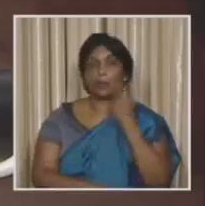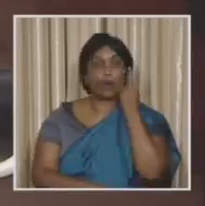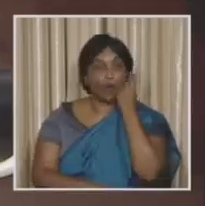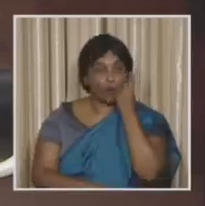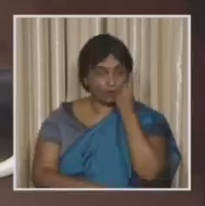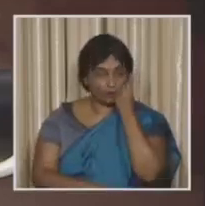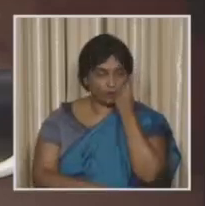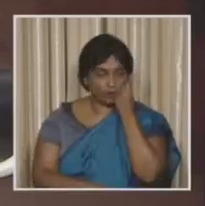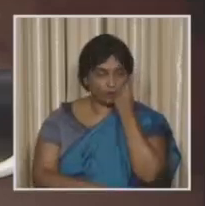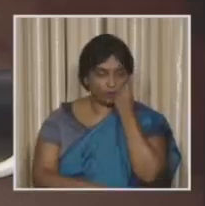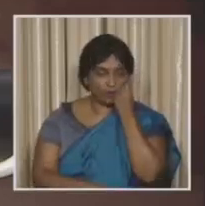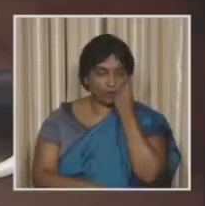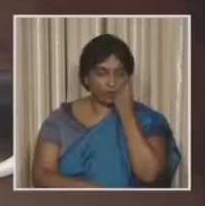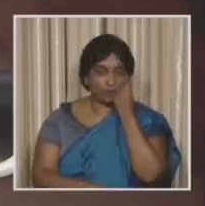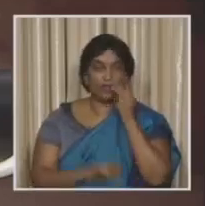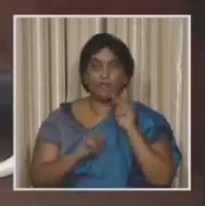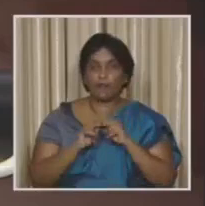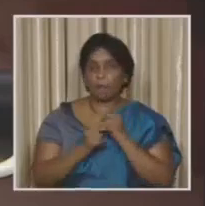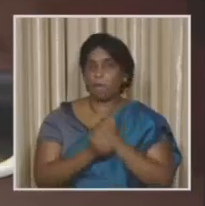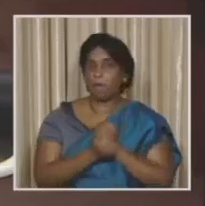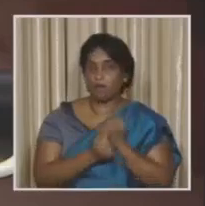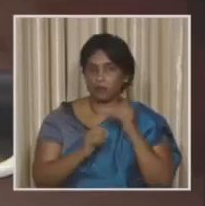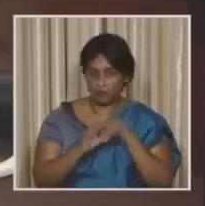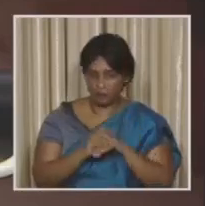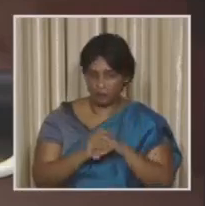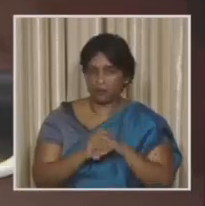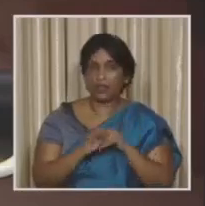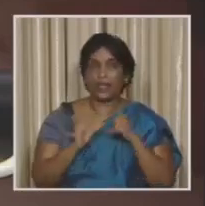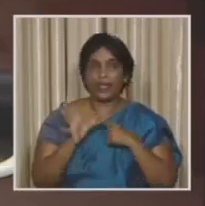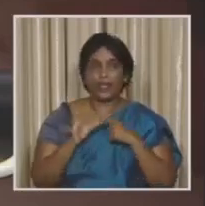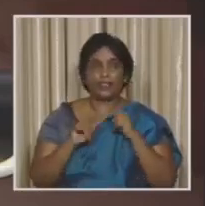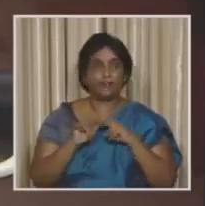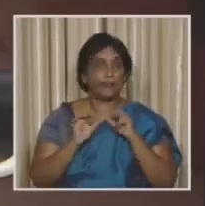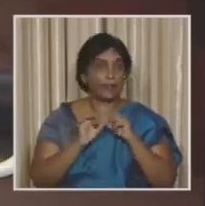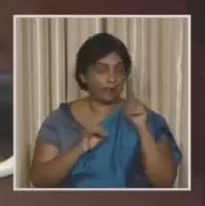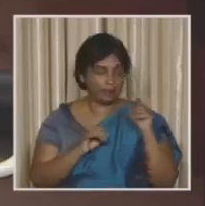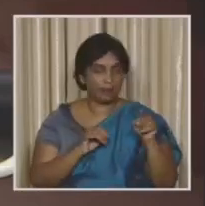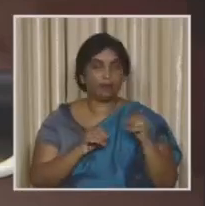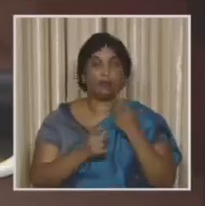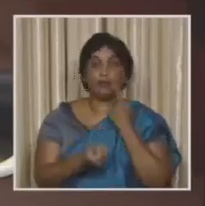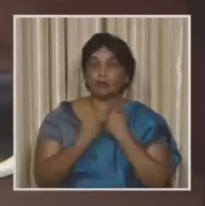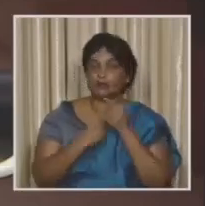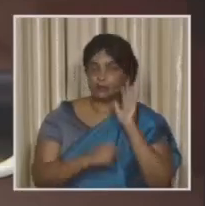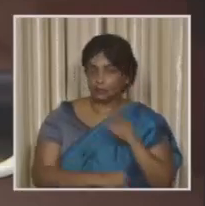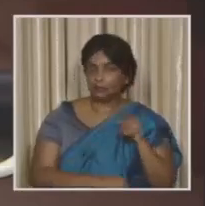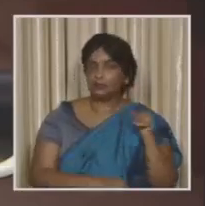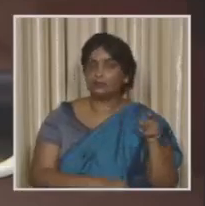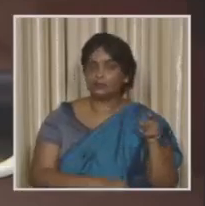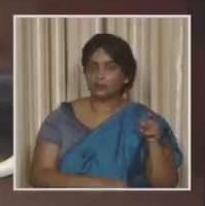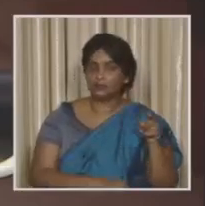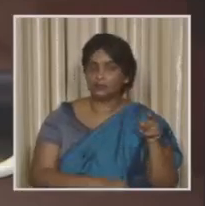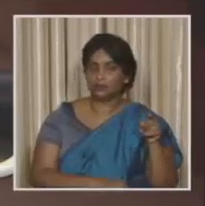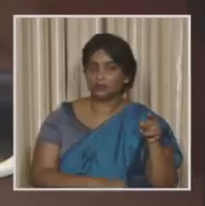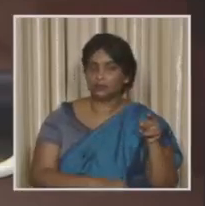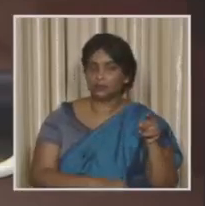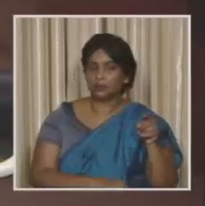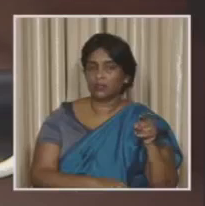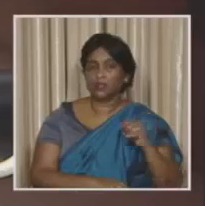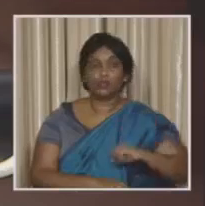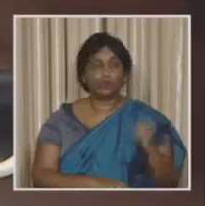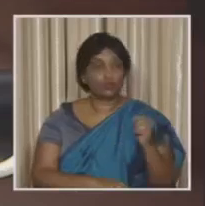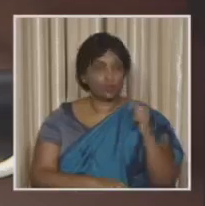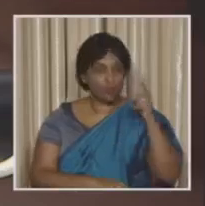ඕස්ට්‍රේලියන් ෆෙඩරල් පොලිසියෙන් ආවා AFB එකේ මේ පරීක්ෂා කිරීම සඳහා ස්කොට්ලන්ඩ්